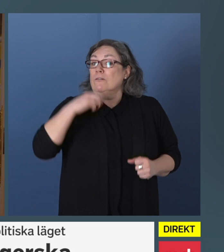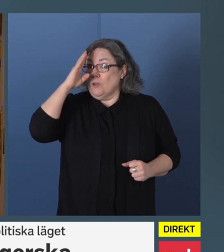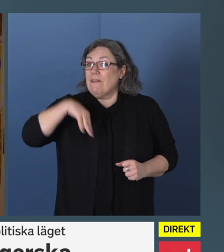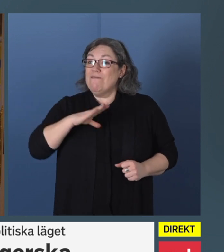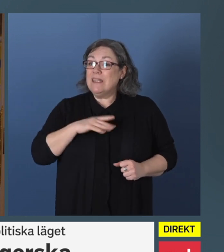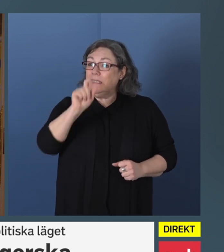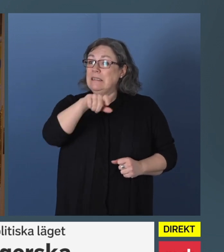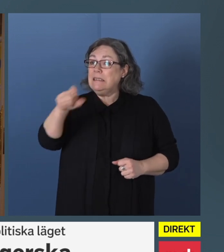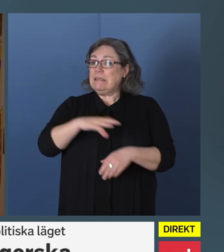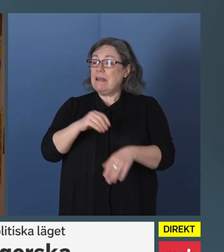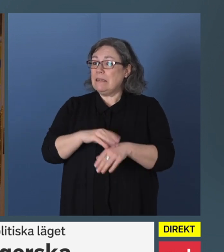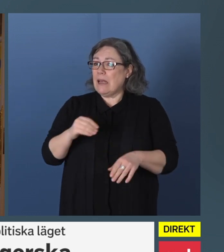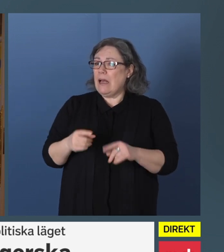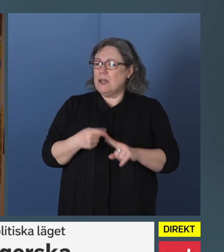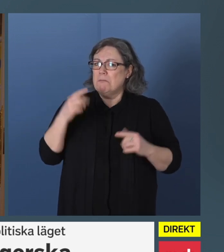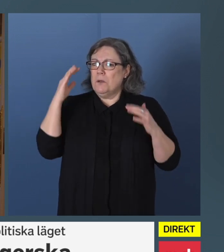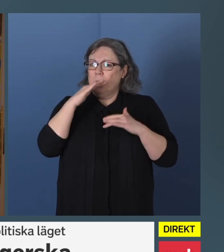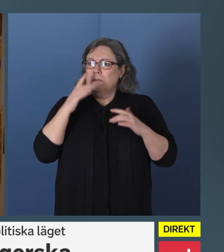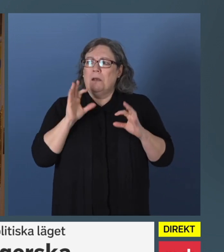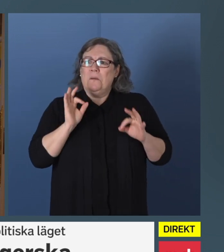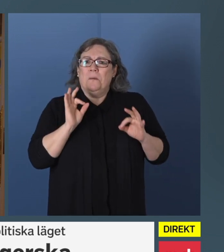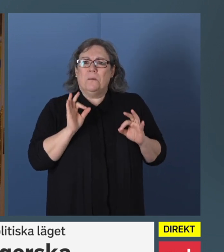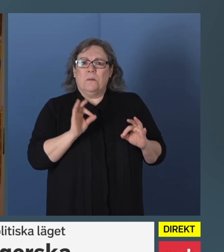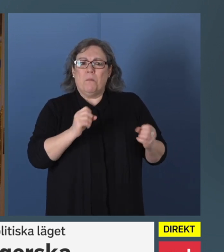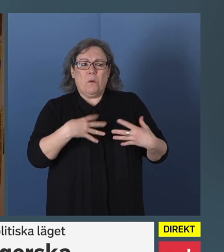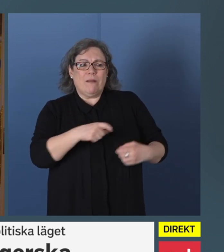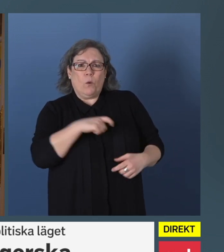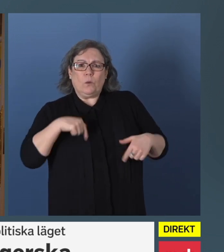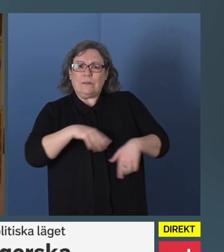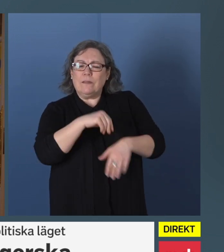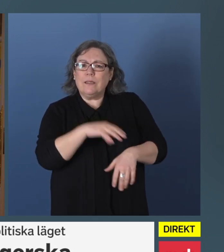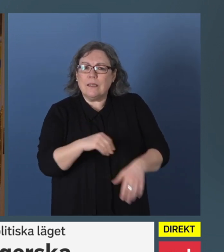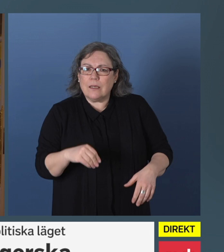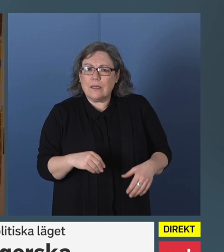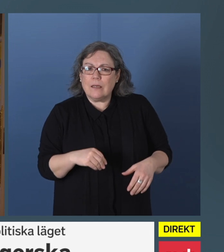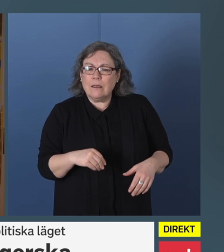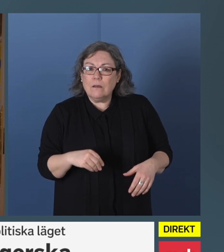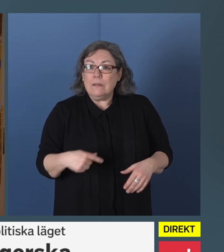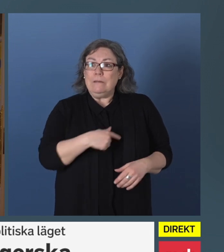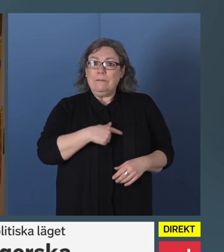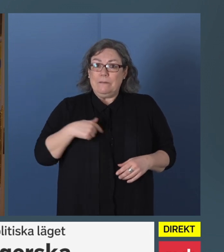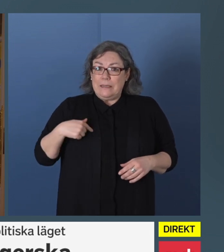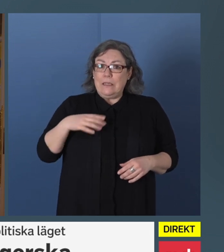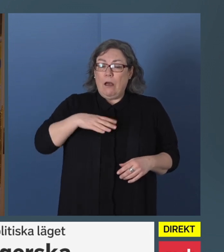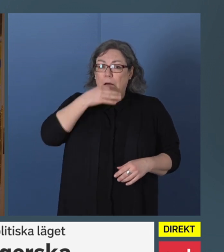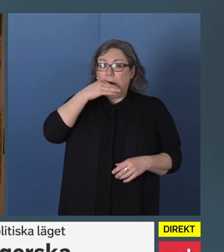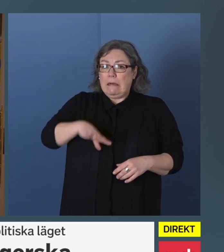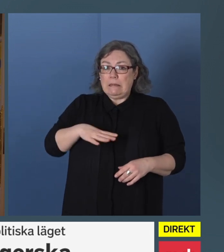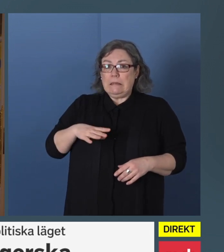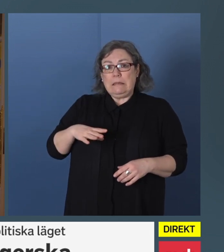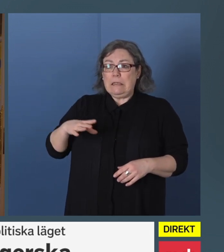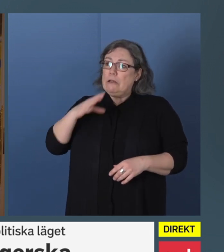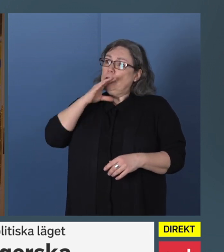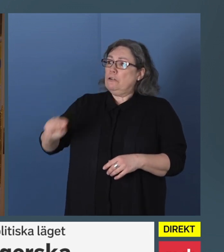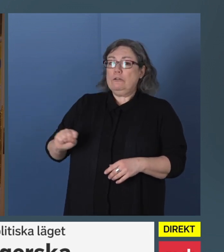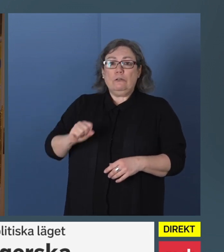av oss som frågar sig vad detta får för konsekvenser för Sverige. Blir vi därmed en måltavla för rysk